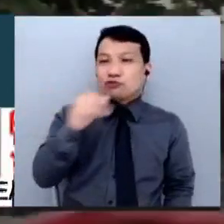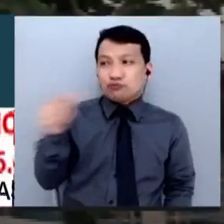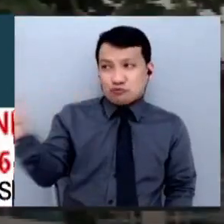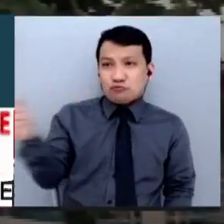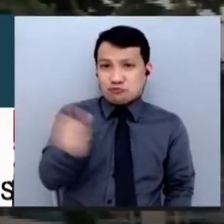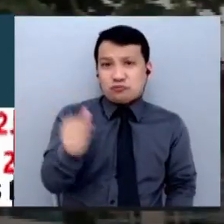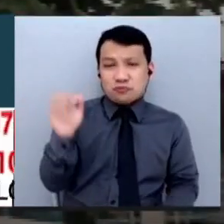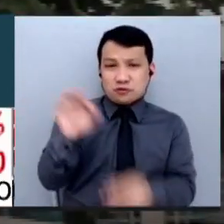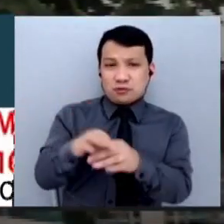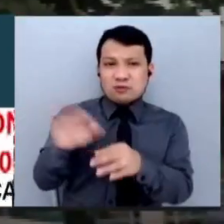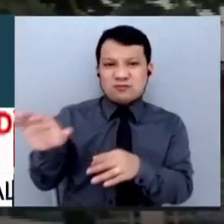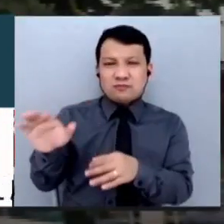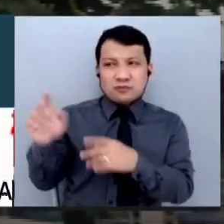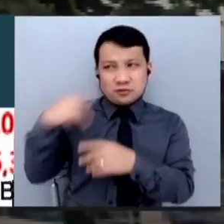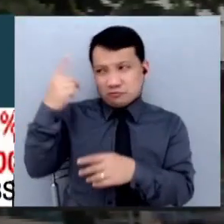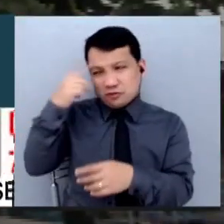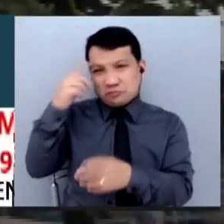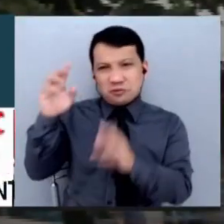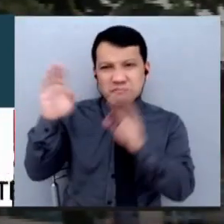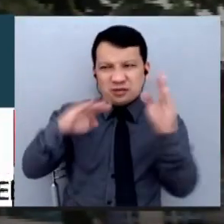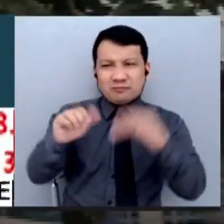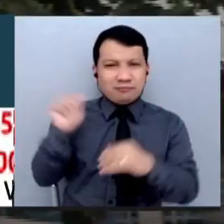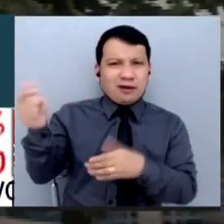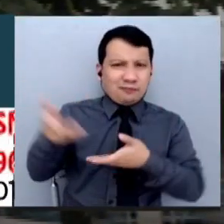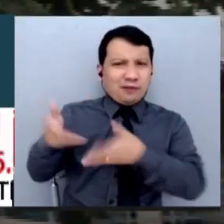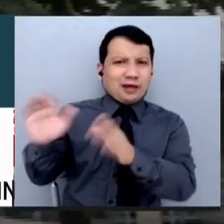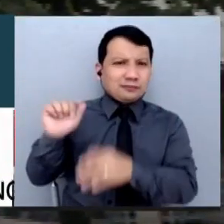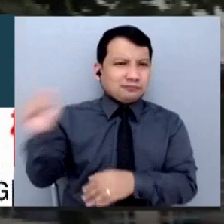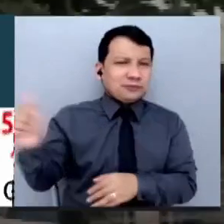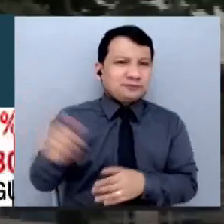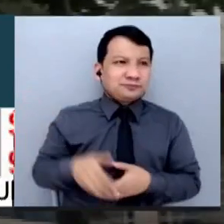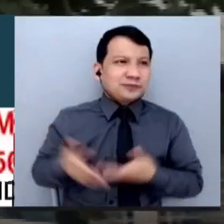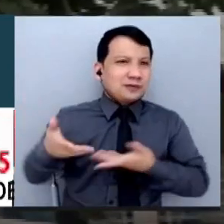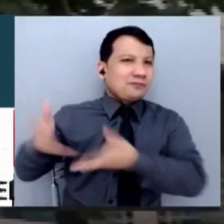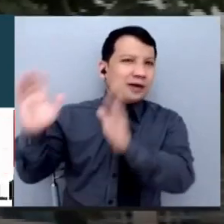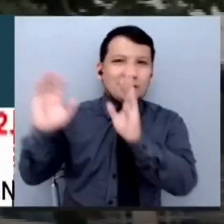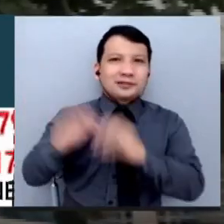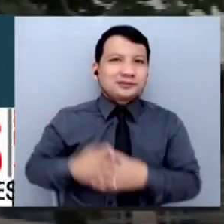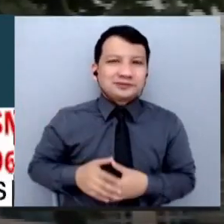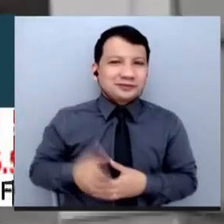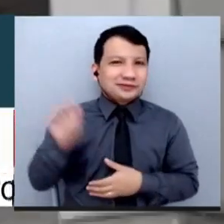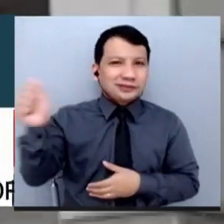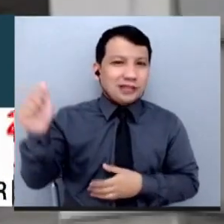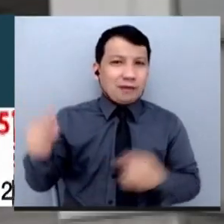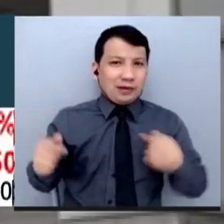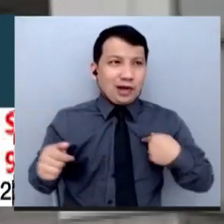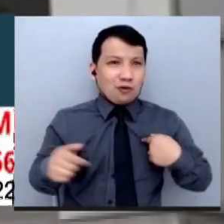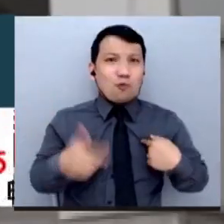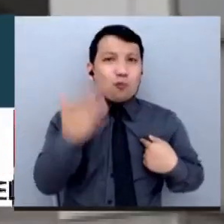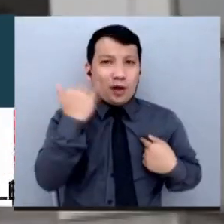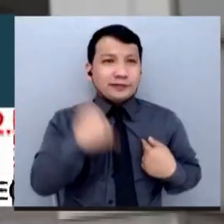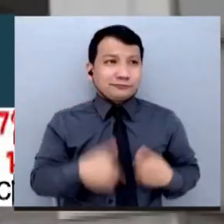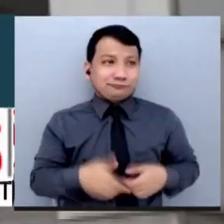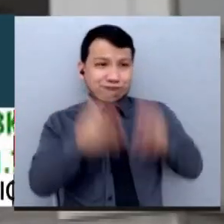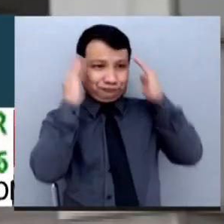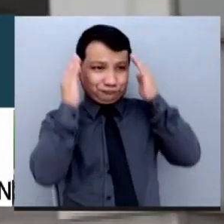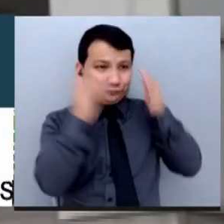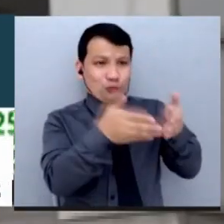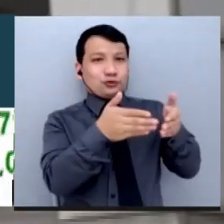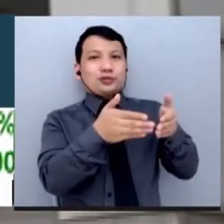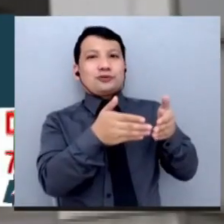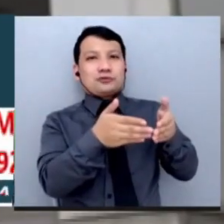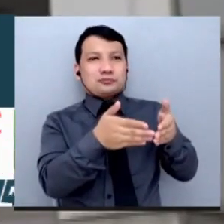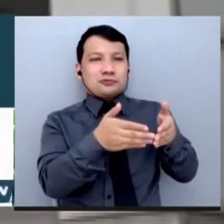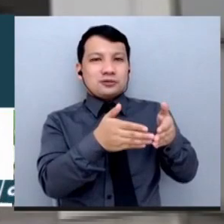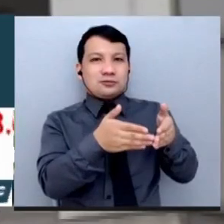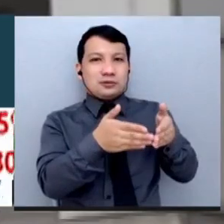ng political issues, sila na yung mag-asikaso niyan. Para ako, talagang concentrated ako up to